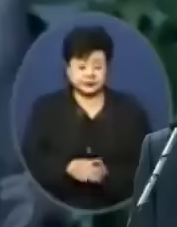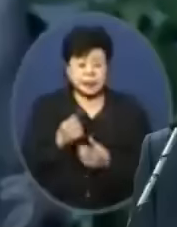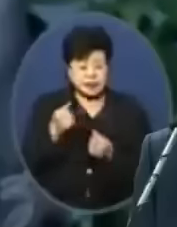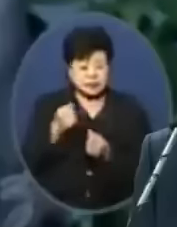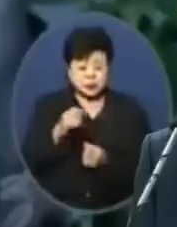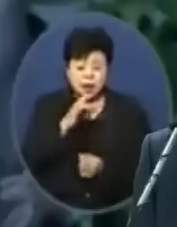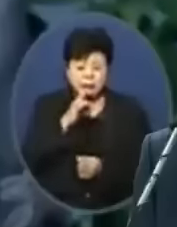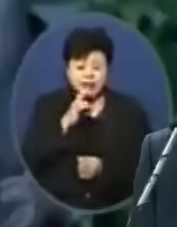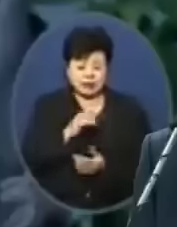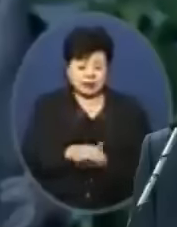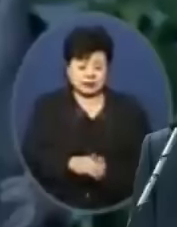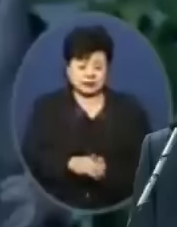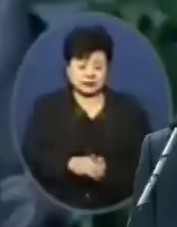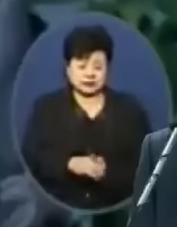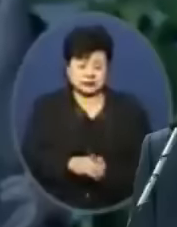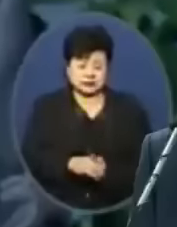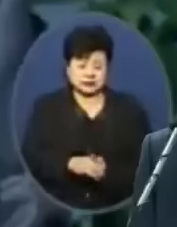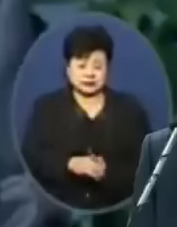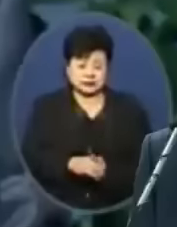힘으로 안 두려워할 수 있나요?